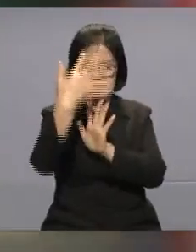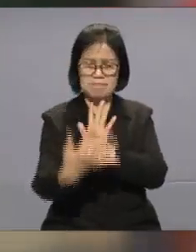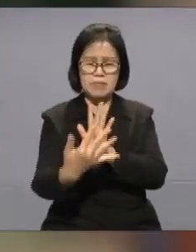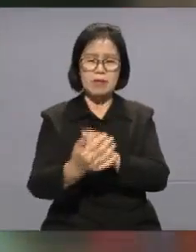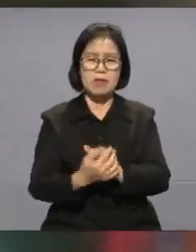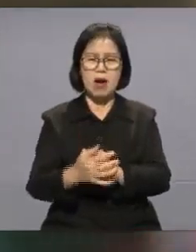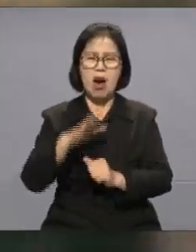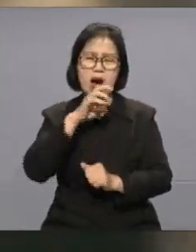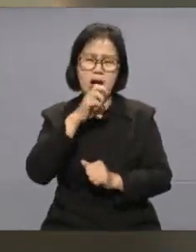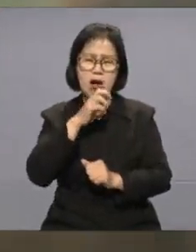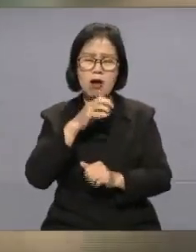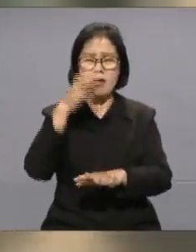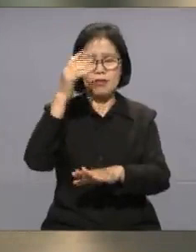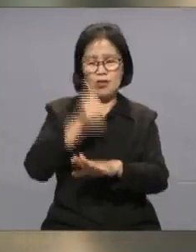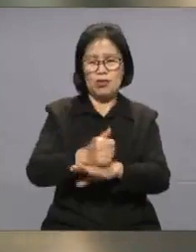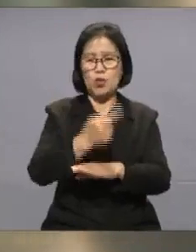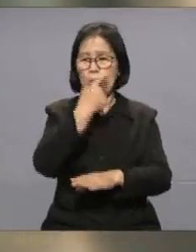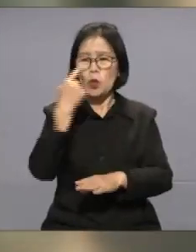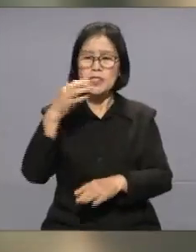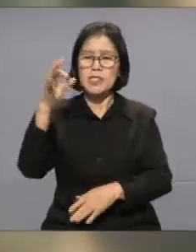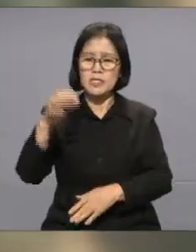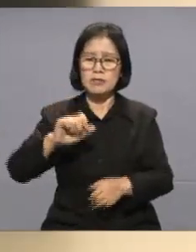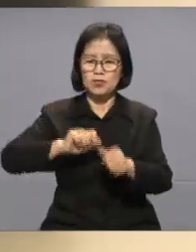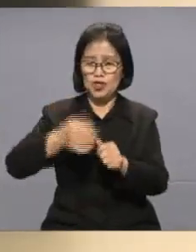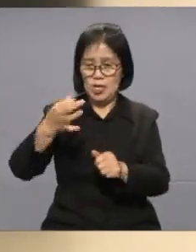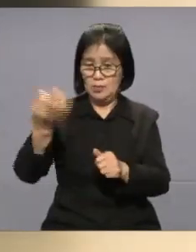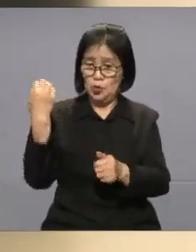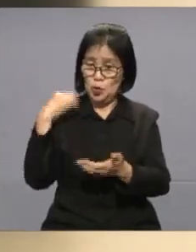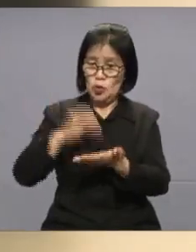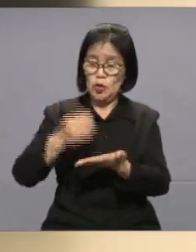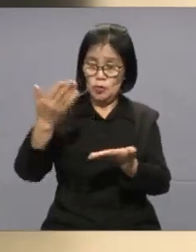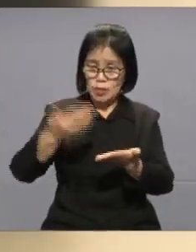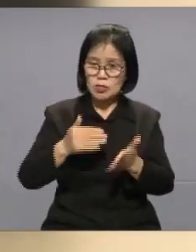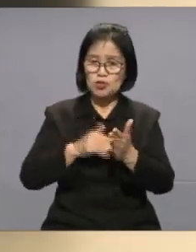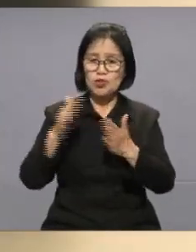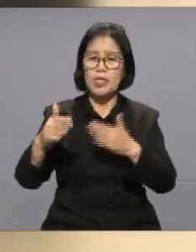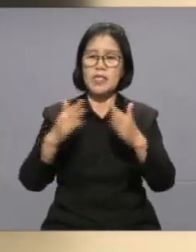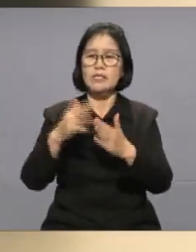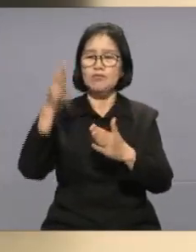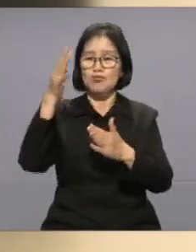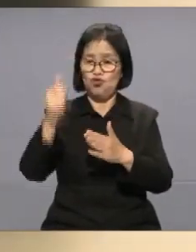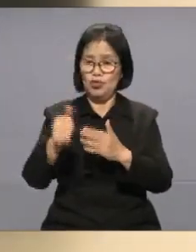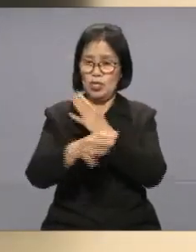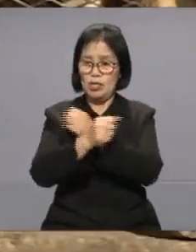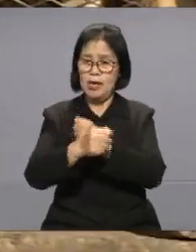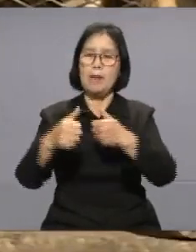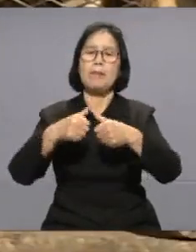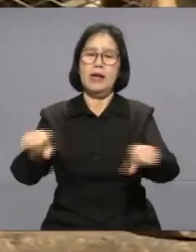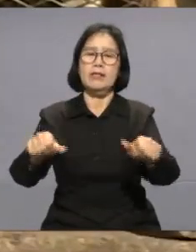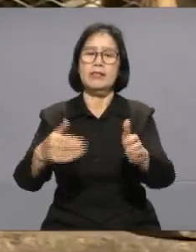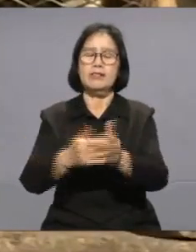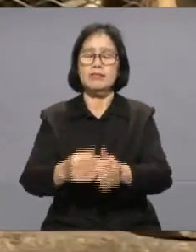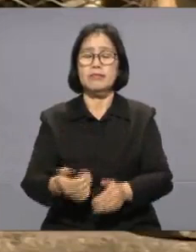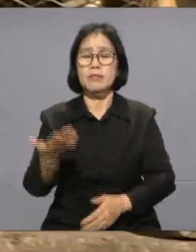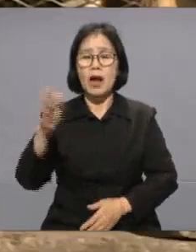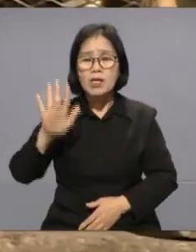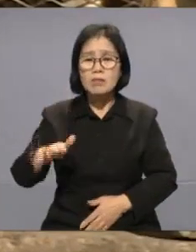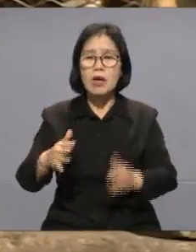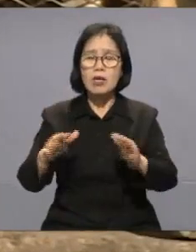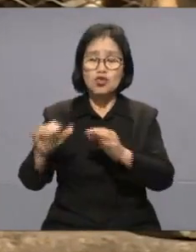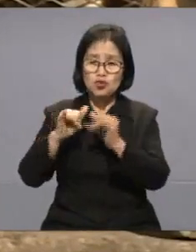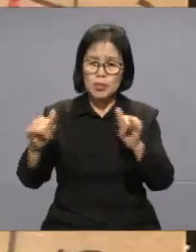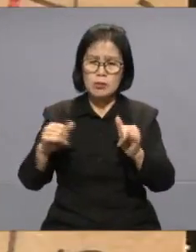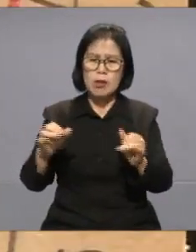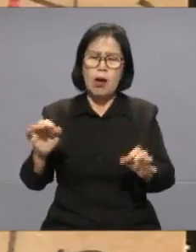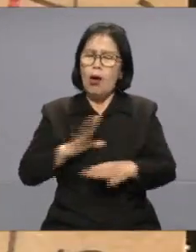반발에 결국 조두순은 보증금과 위약금을 돌려받고 집주인과 계약을 파기했습니다. 하지만 주민들의